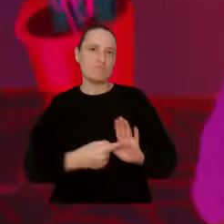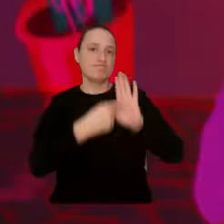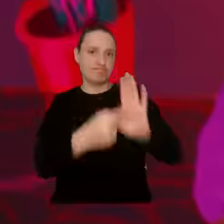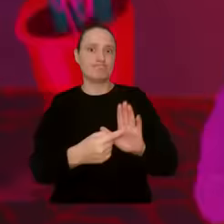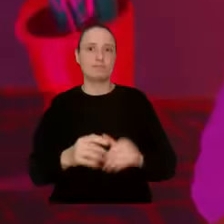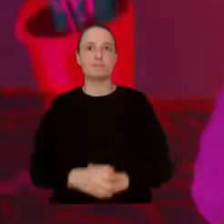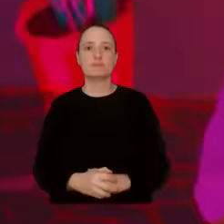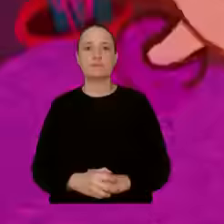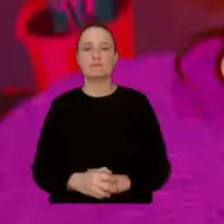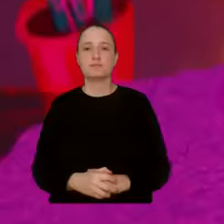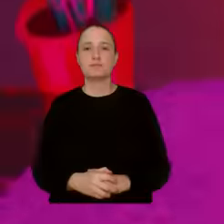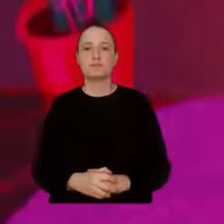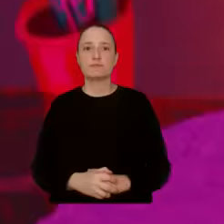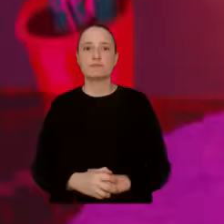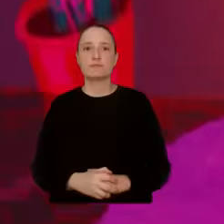Spacer?